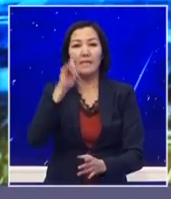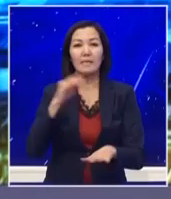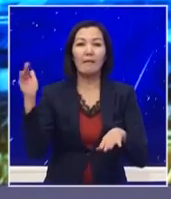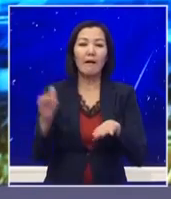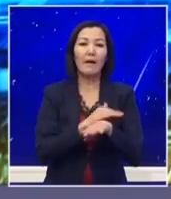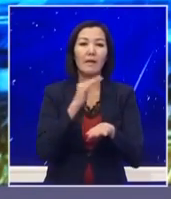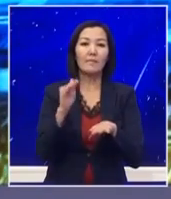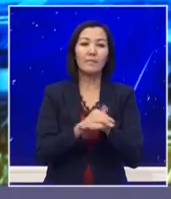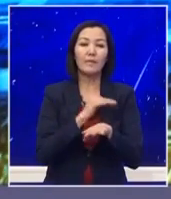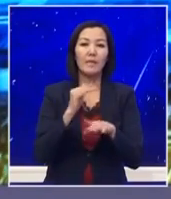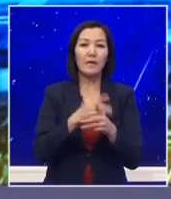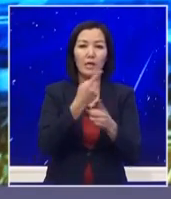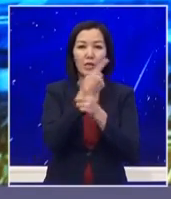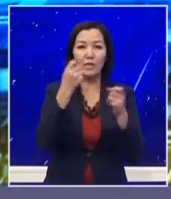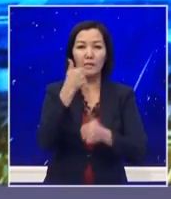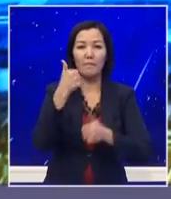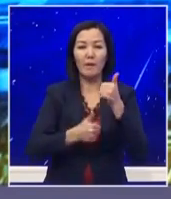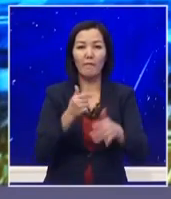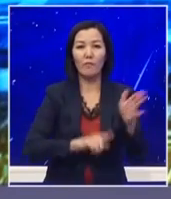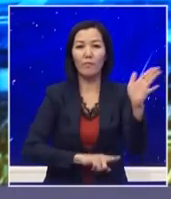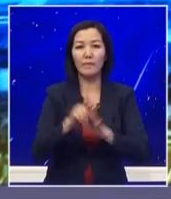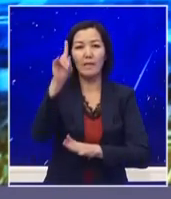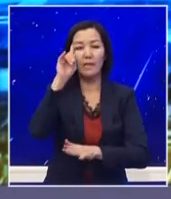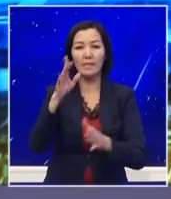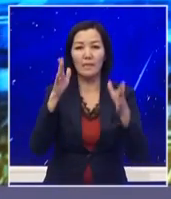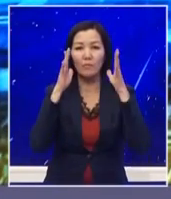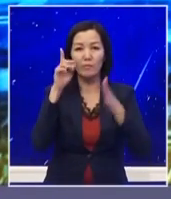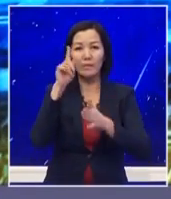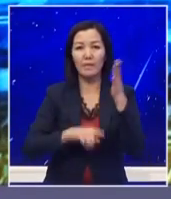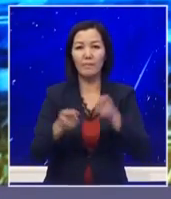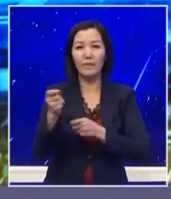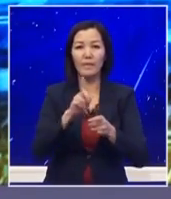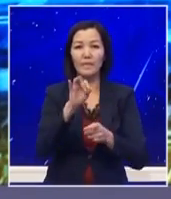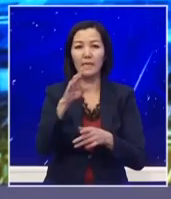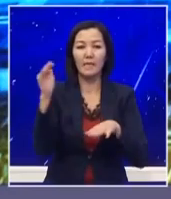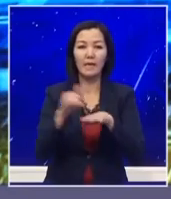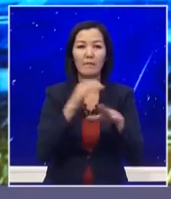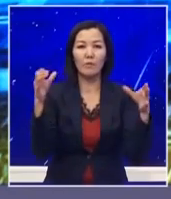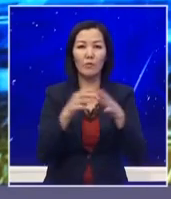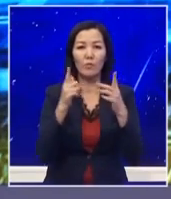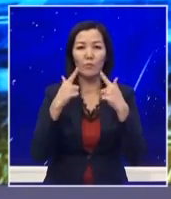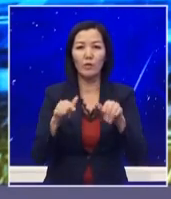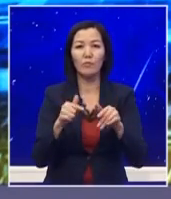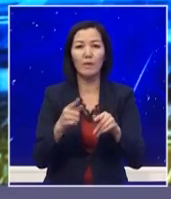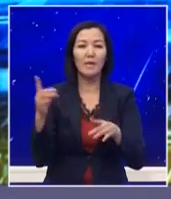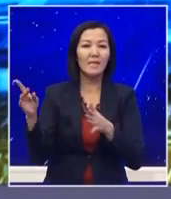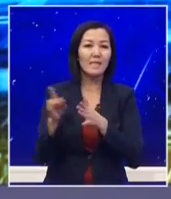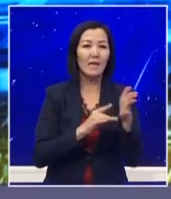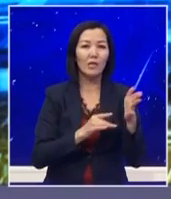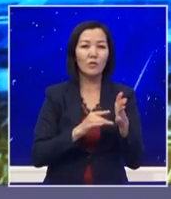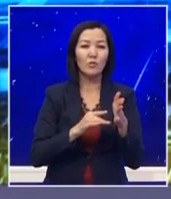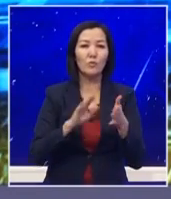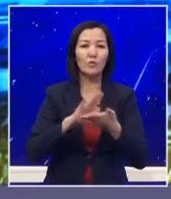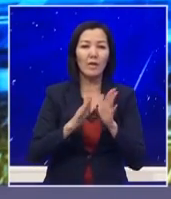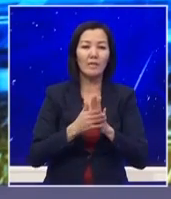Елімізде қайырымдылық жаршысы марафоны басталды. Қазақстан мұсылмандары діни басқармасы зекет қайырымдылық қорының ұйымдастыруымен бір мезетте